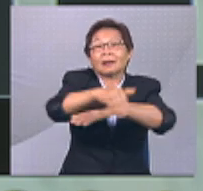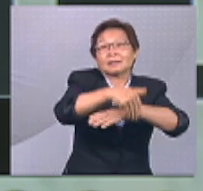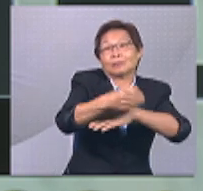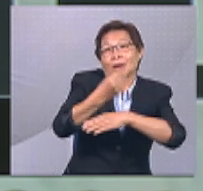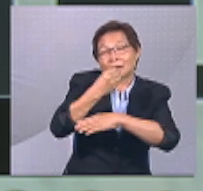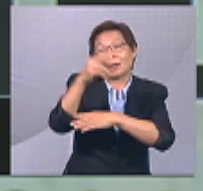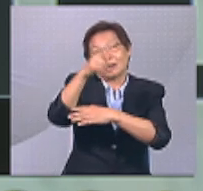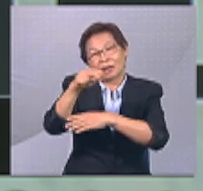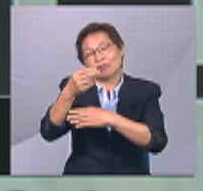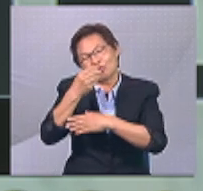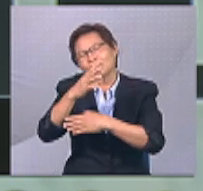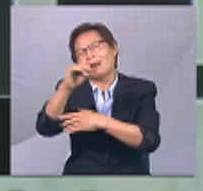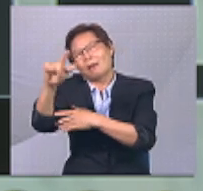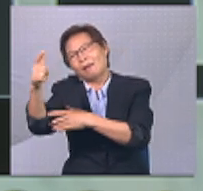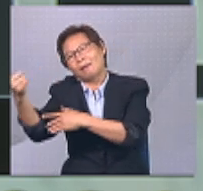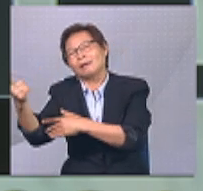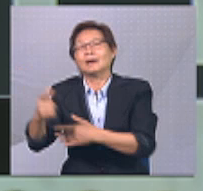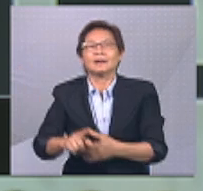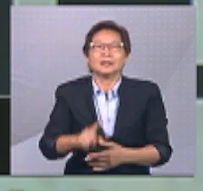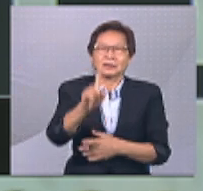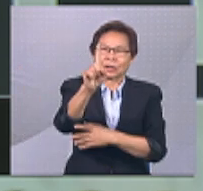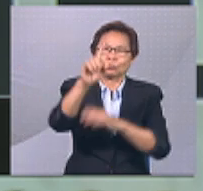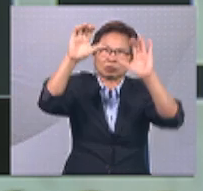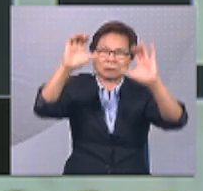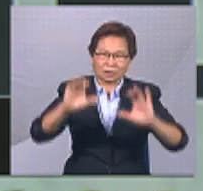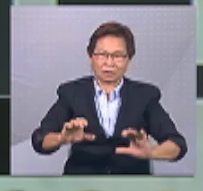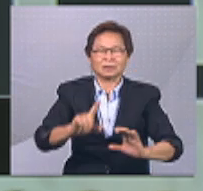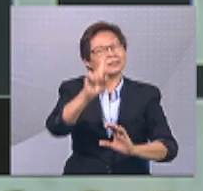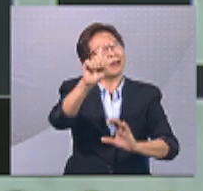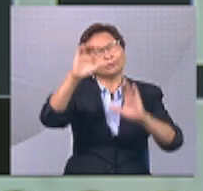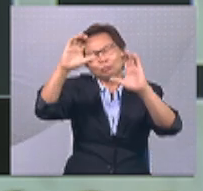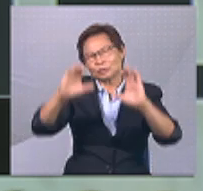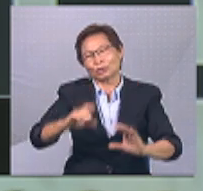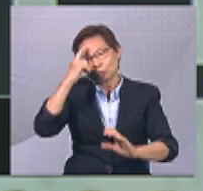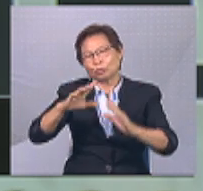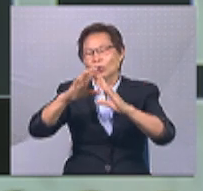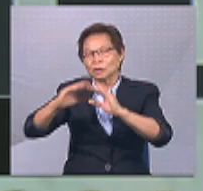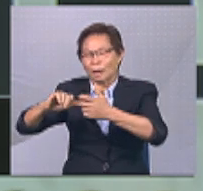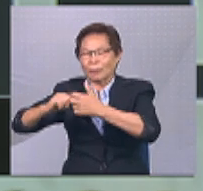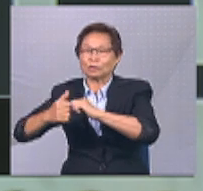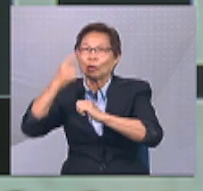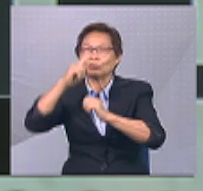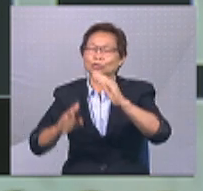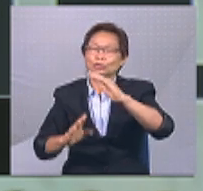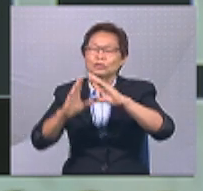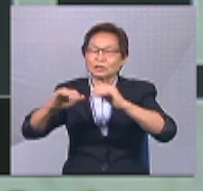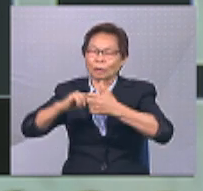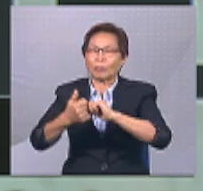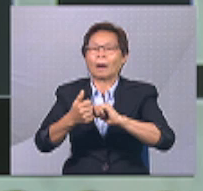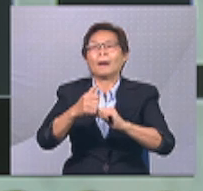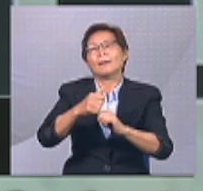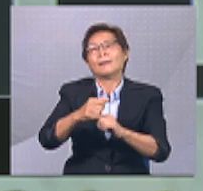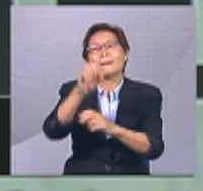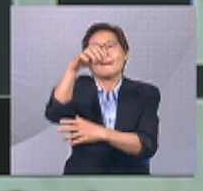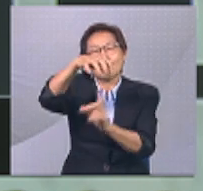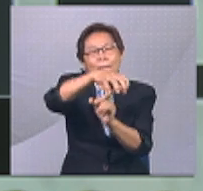Grab food dan sebagainya. Jadi ini mungkin salah satu cara untuk menyelesaikan isu bazar Ramadan. Jadi kita